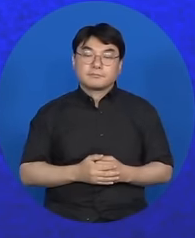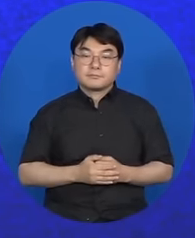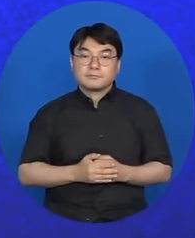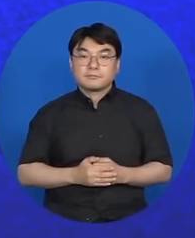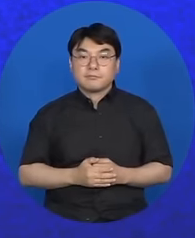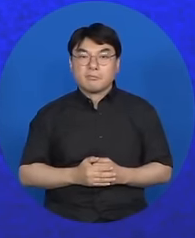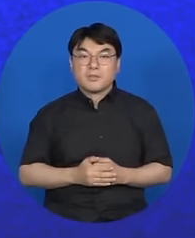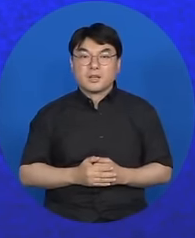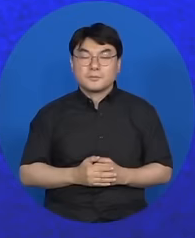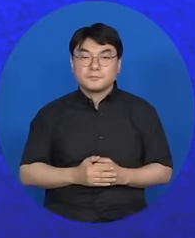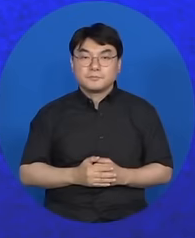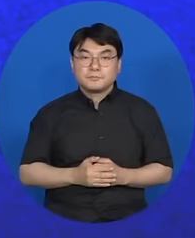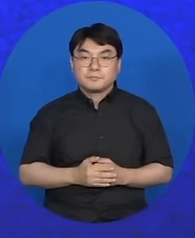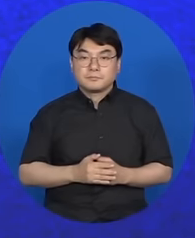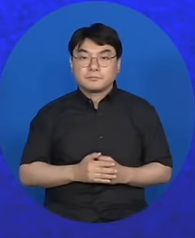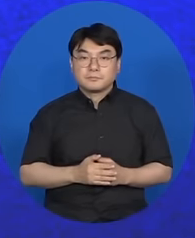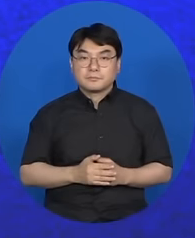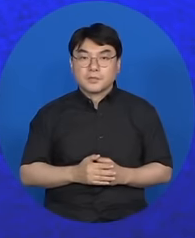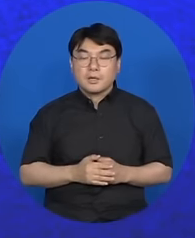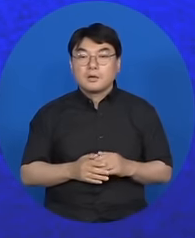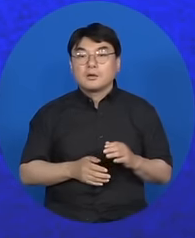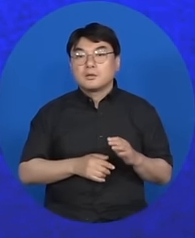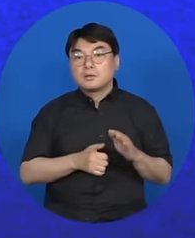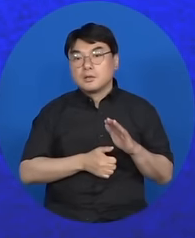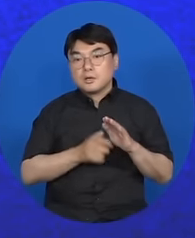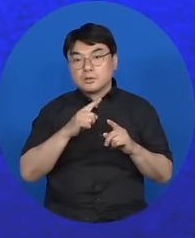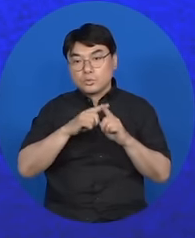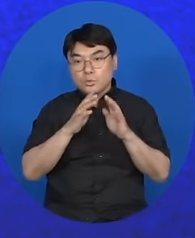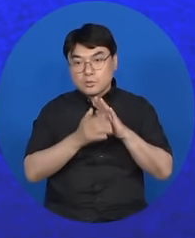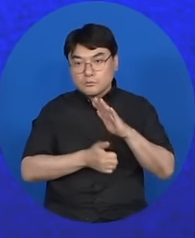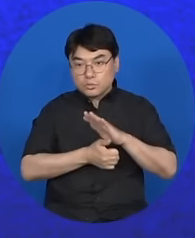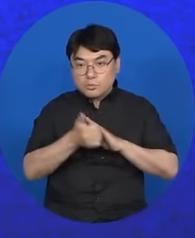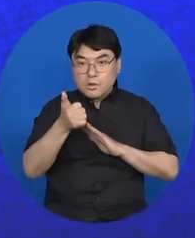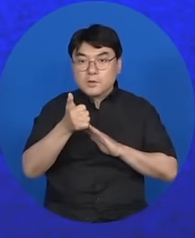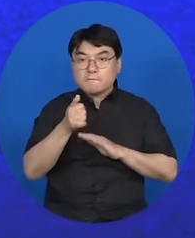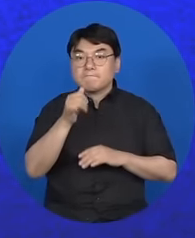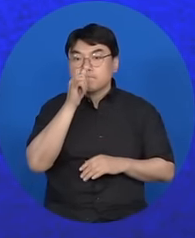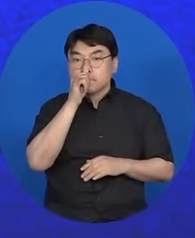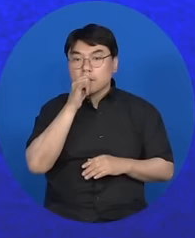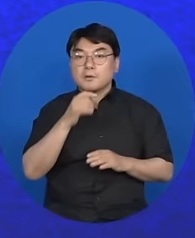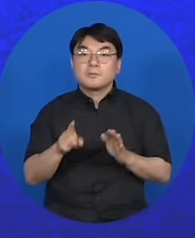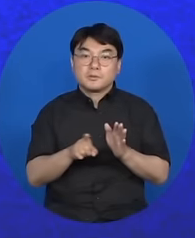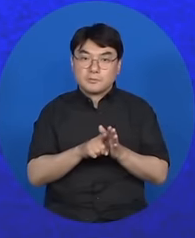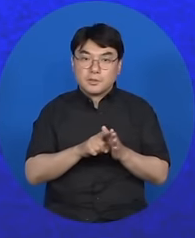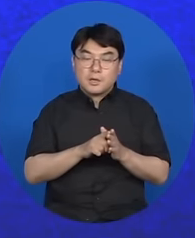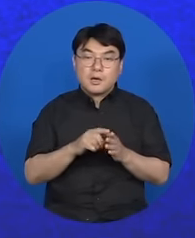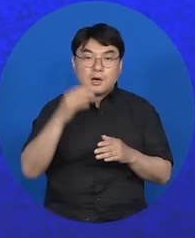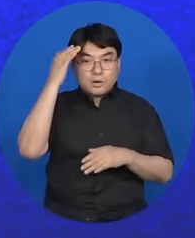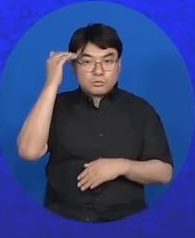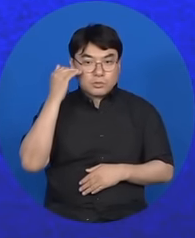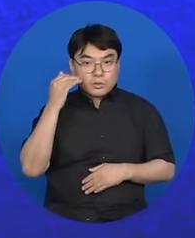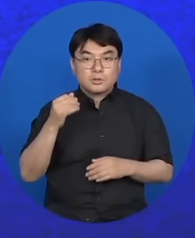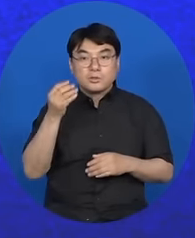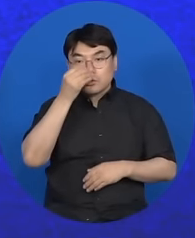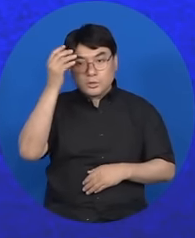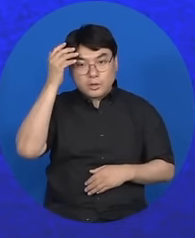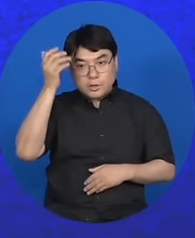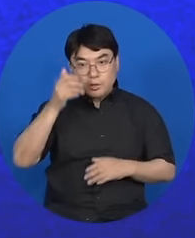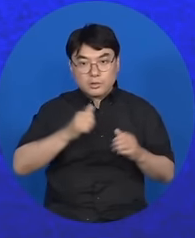한국 사회는 여전히 소망이 있는 줄로 믿습니다. 한국에 다시 한번 성령의 부흥의 역사가 일어나게 될 줄로